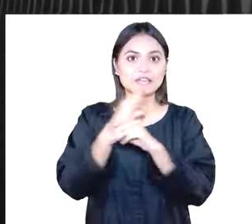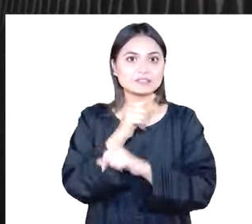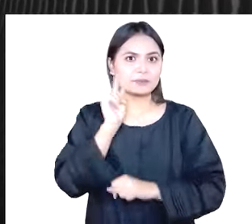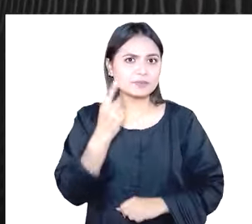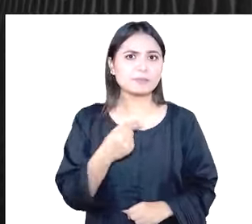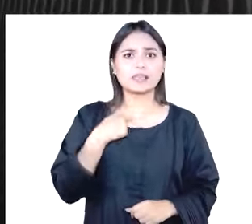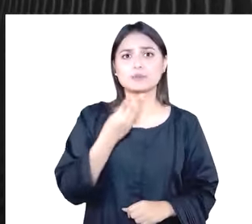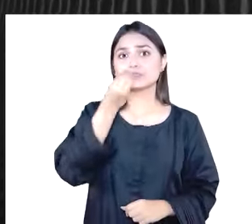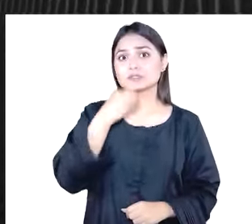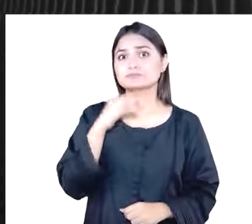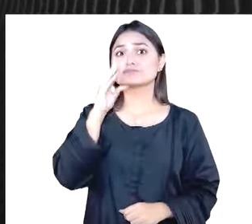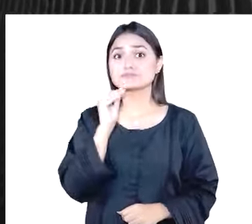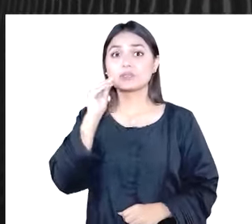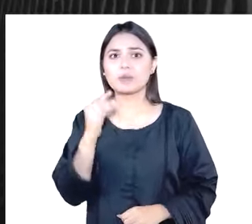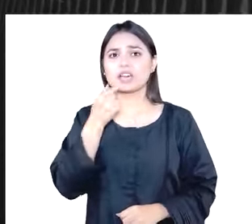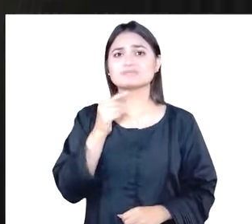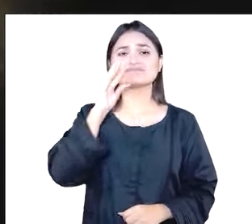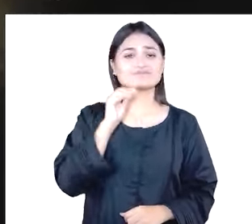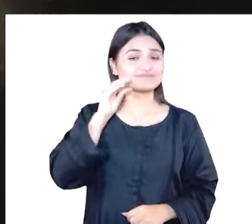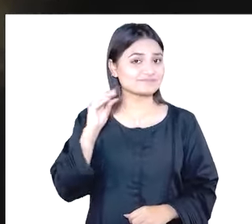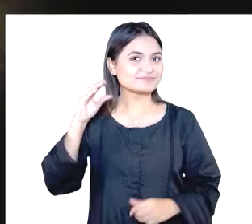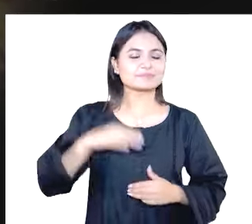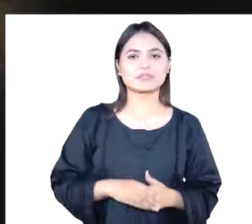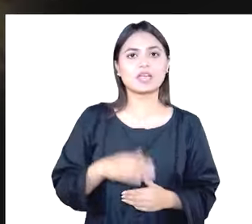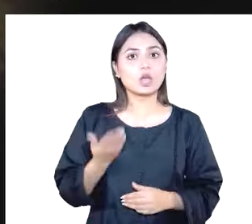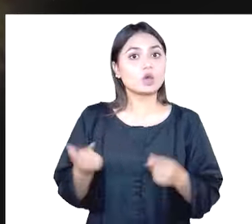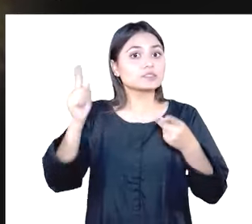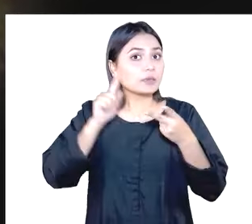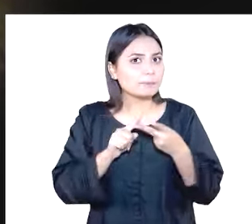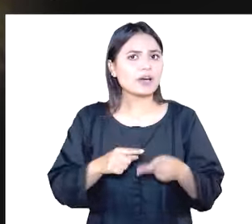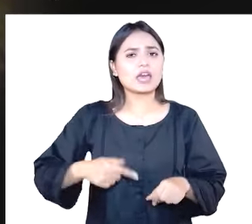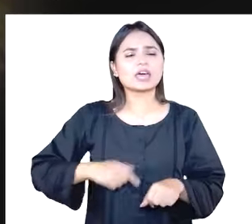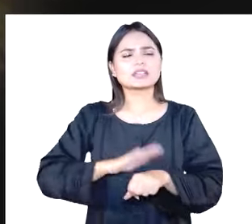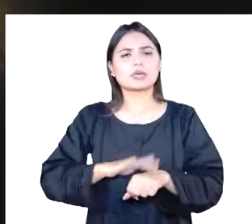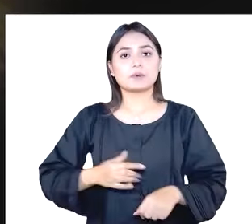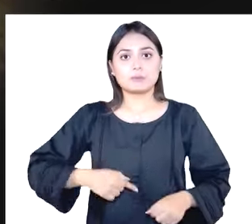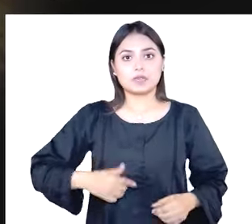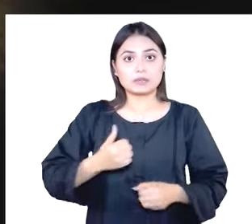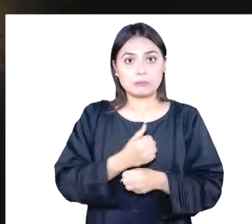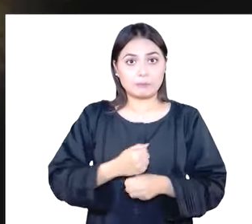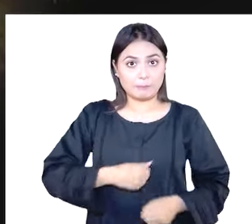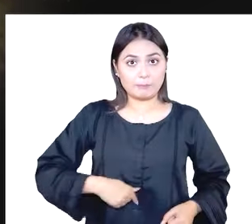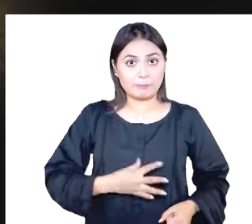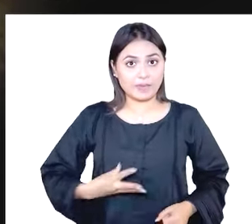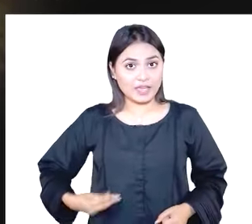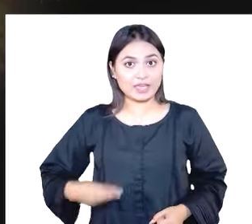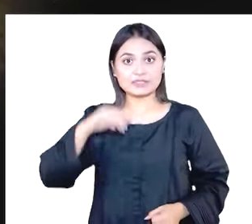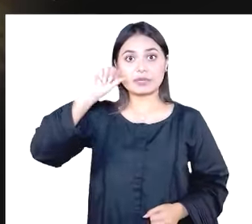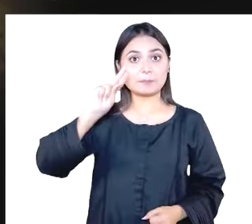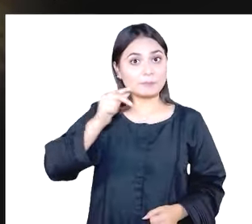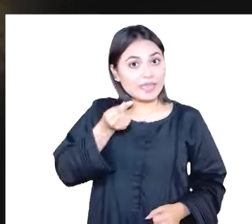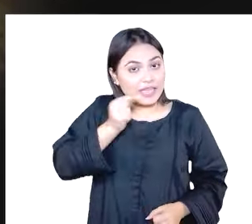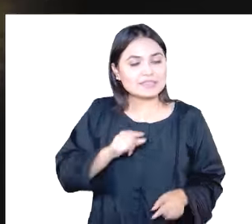मरहले में हम उसे चबाते और दांतों से पीसते हैं उसके बाद कुछ देर बाद हमारे मैदे में मौजूद तेजाब यानी